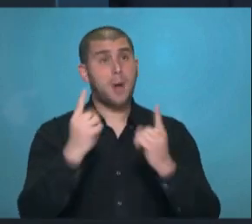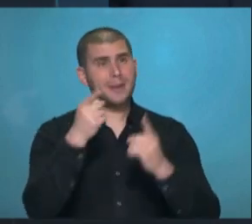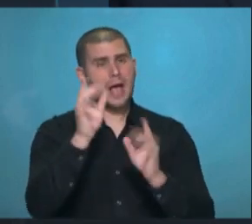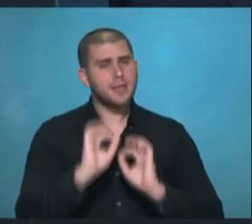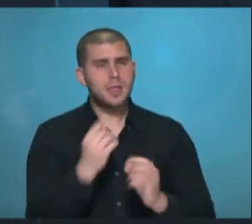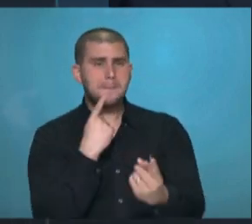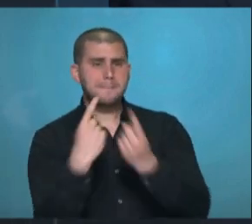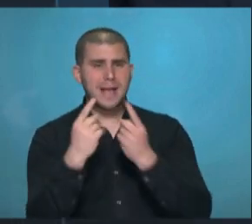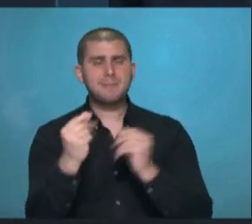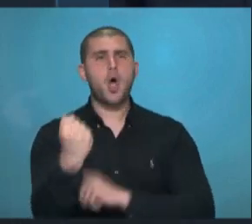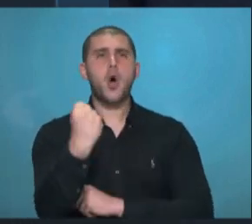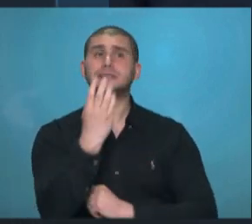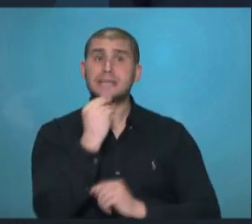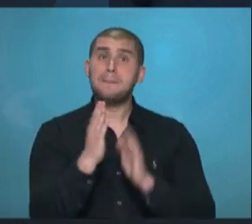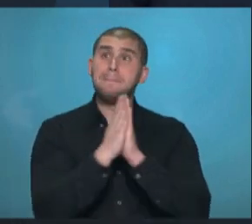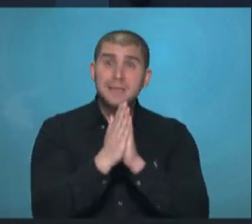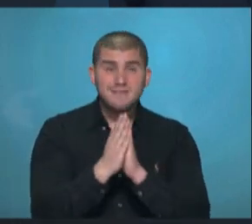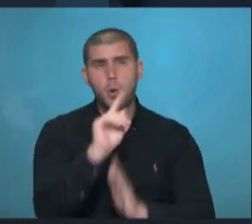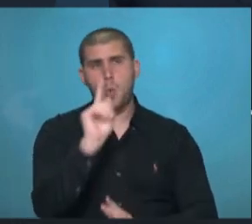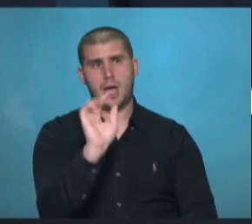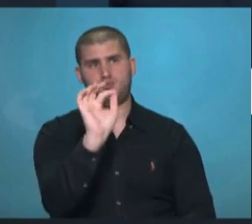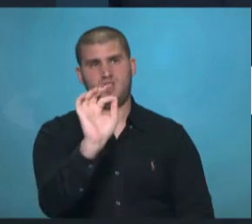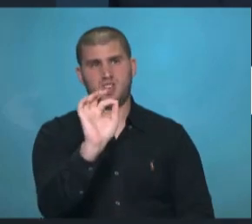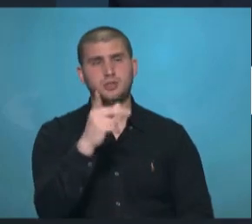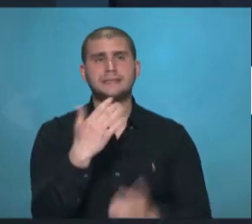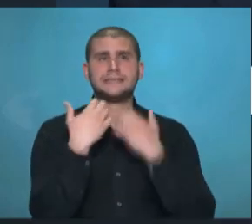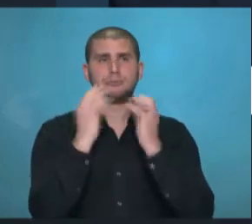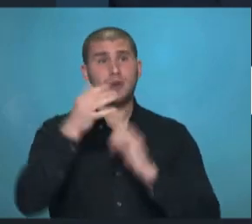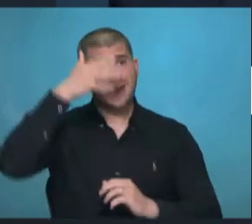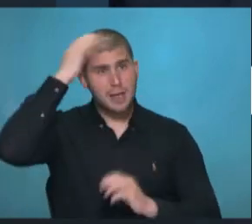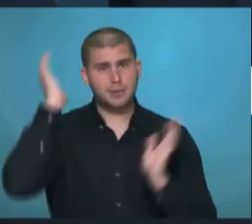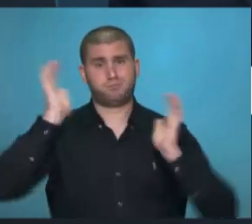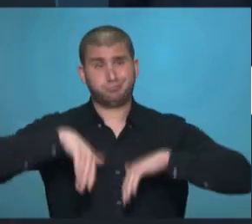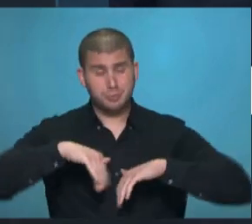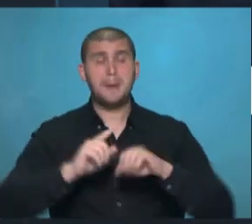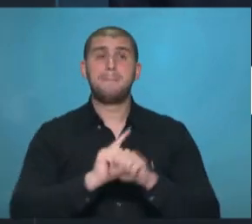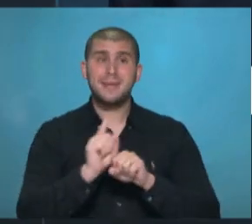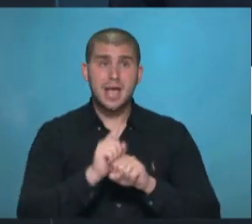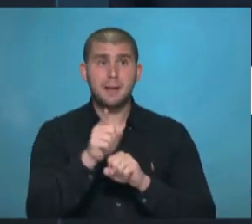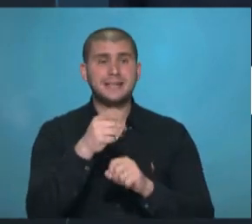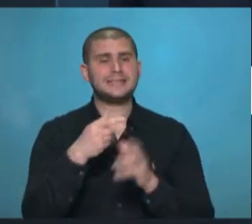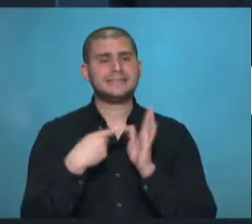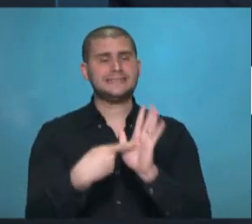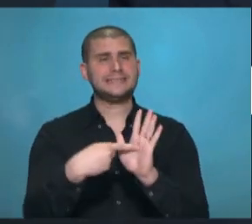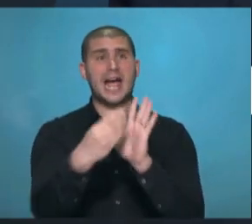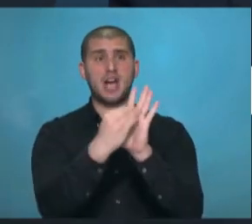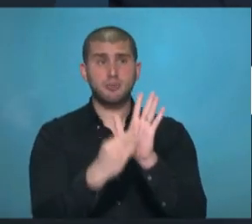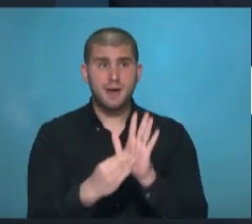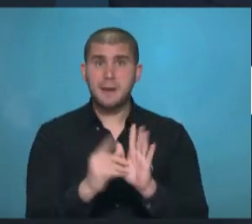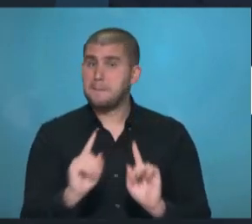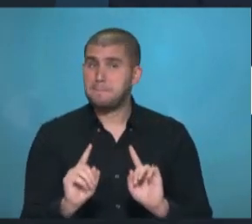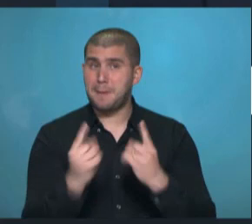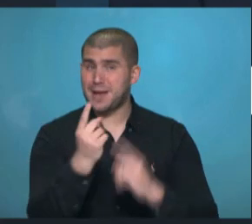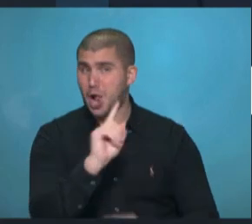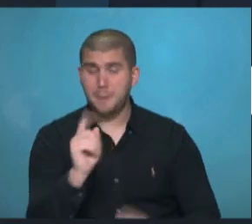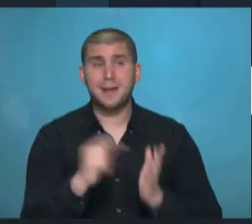עם חוסן לישראל, בתקווה אולי מבחינתה שהסיפור של יאיר לפיד ירד מהפרק. בינתיים היום היא מציגה את הרשימה שלה, ולא במקרה. כי